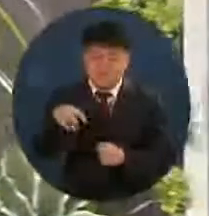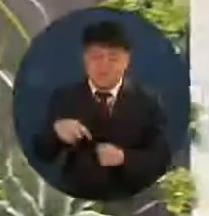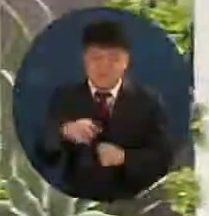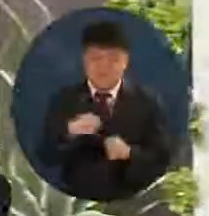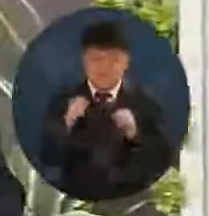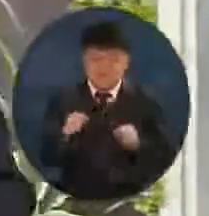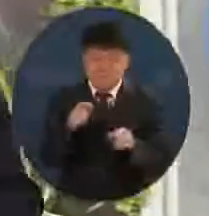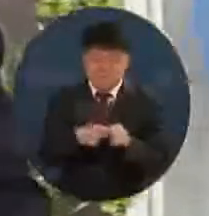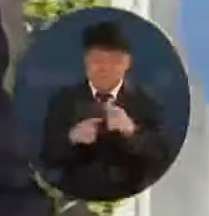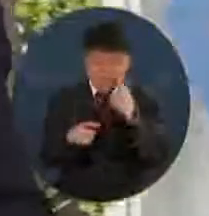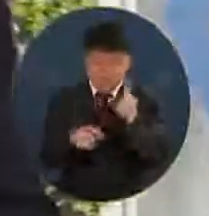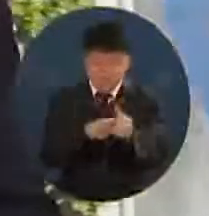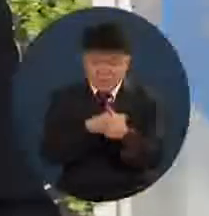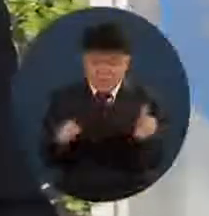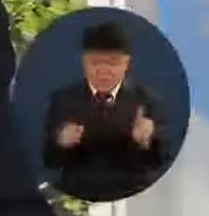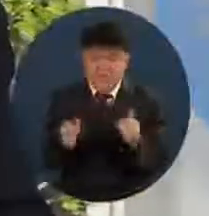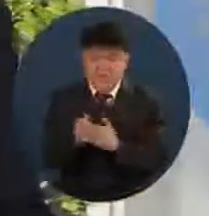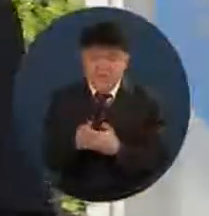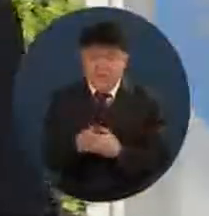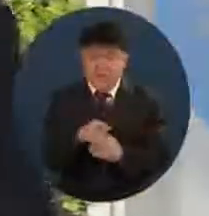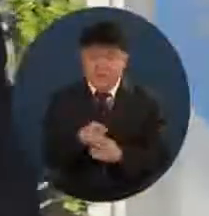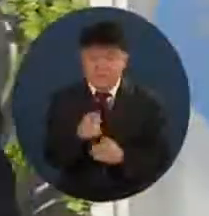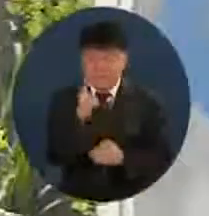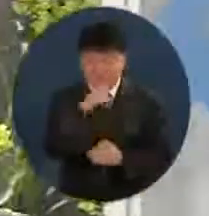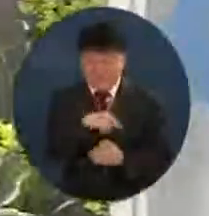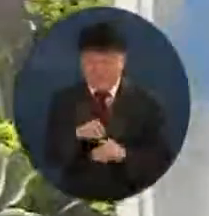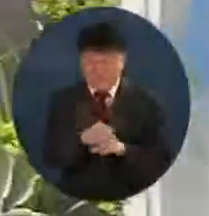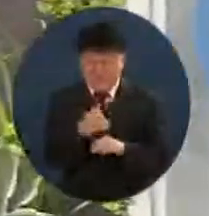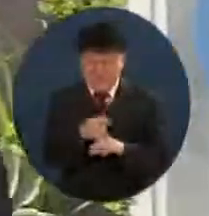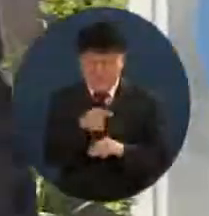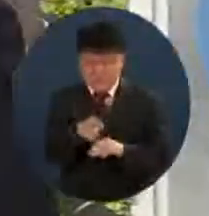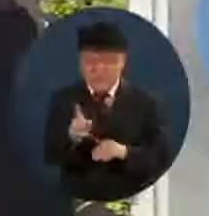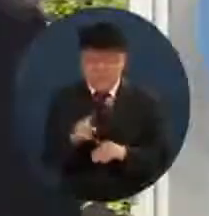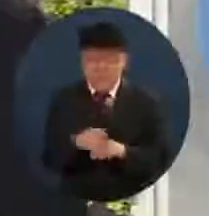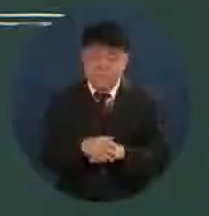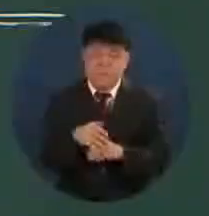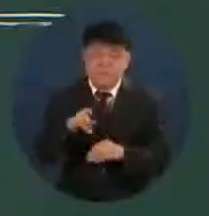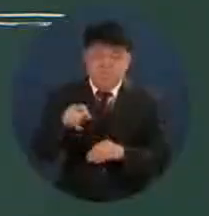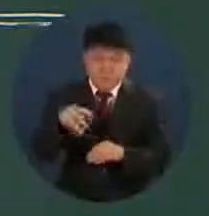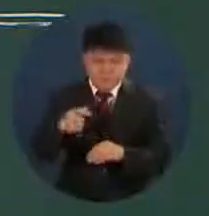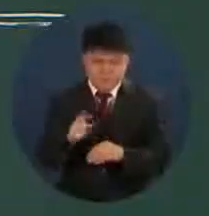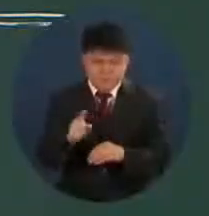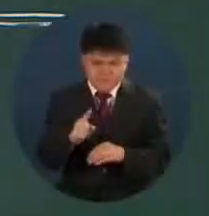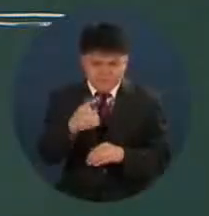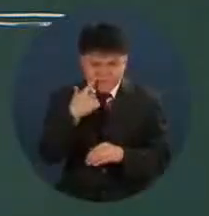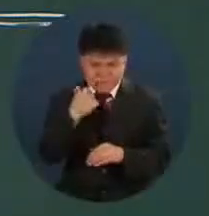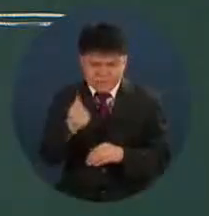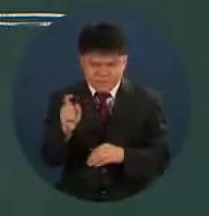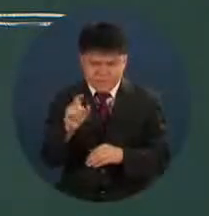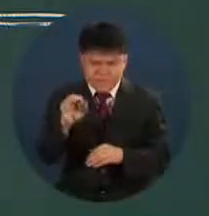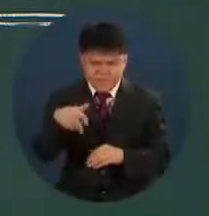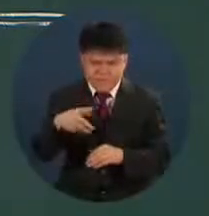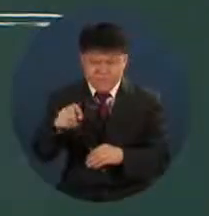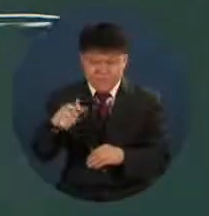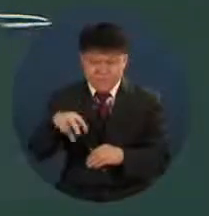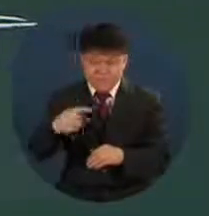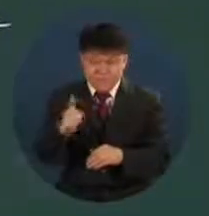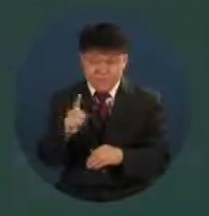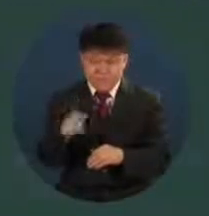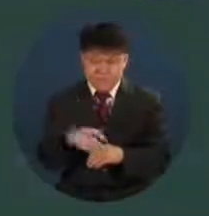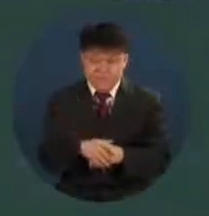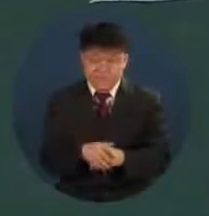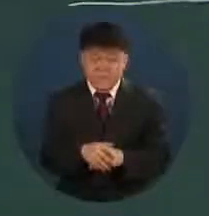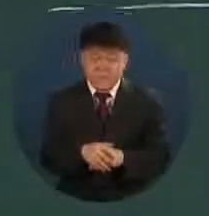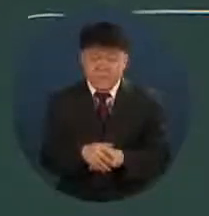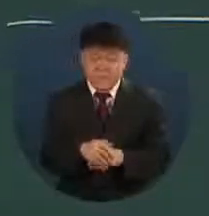바로 세턴이 그러니까 나쁜 왕이죠. 근데 세턴의 아버지가 바로 우라노스입니다. 그래서 우라노스는